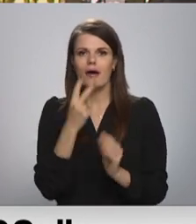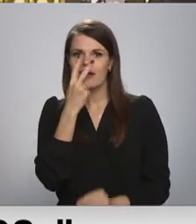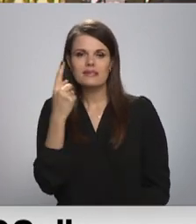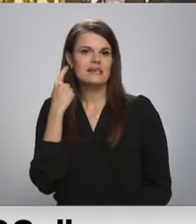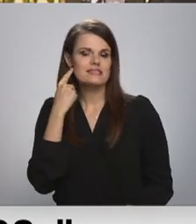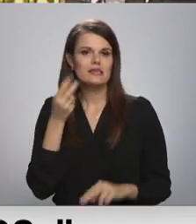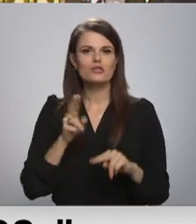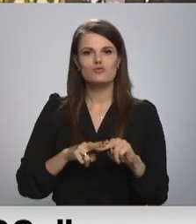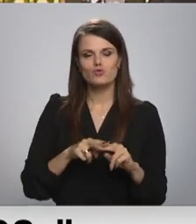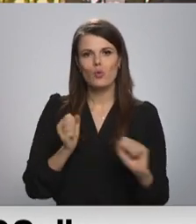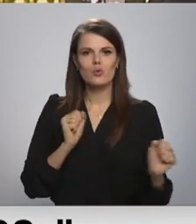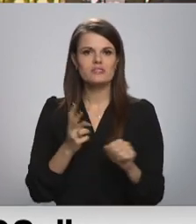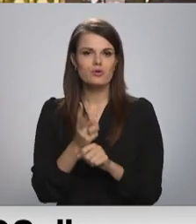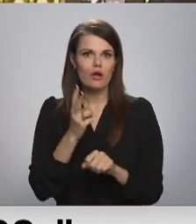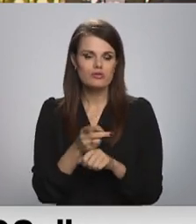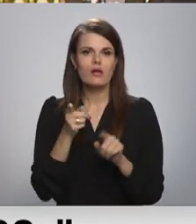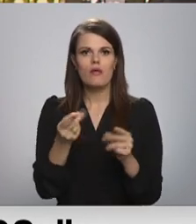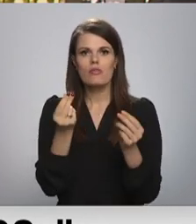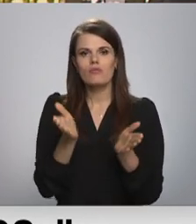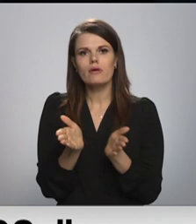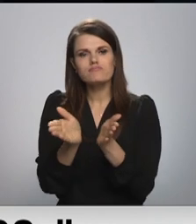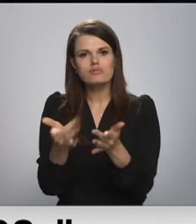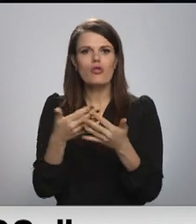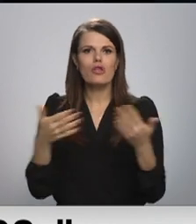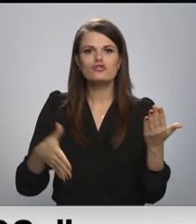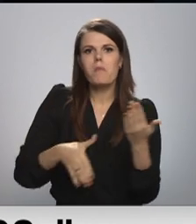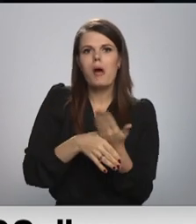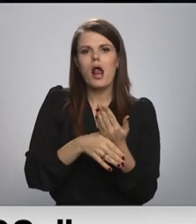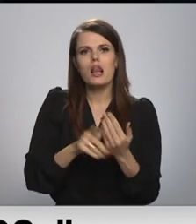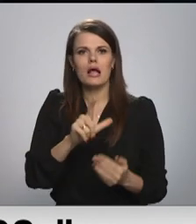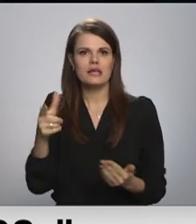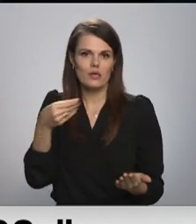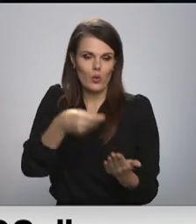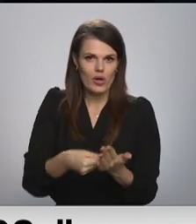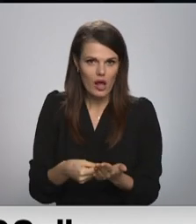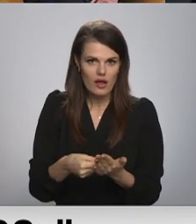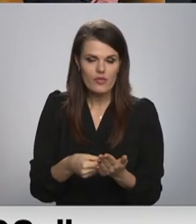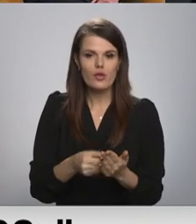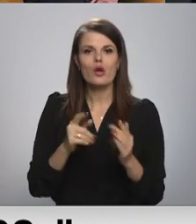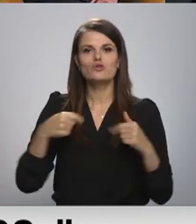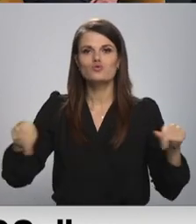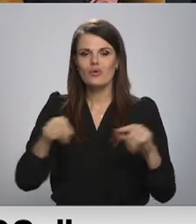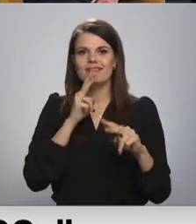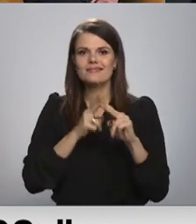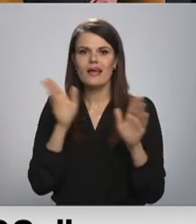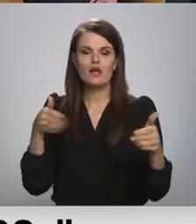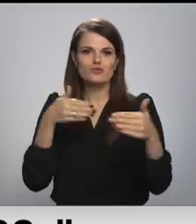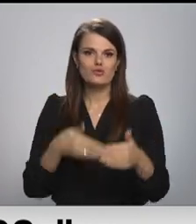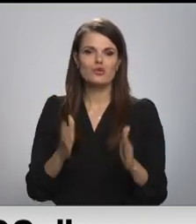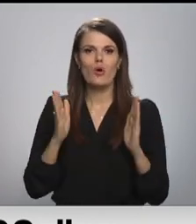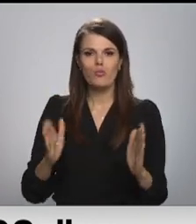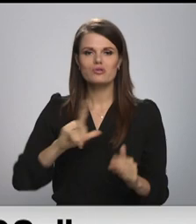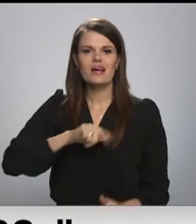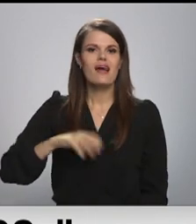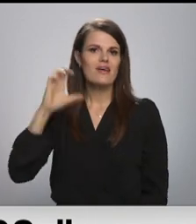tiks novirzīti dažādu palīgu ierīču iegādēm. Ziemassvētku laikā stikla studijā dzīvos Latvijas Radio 5LV DJ Magnus